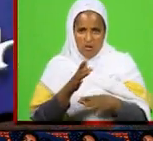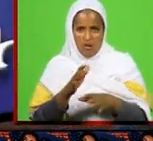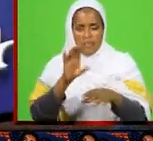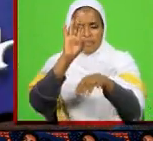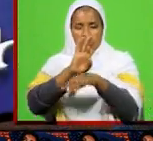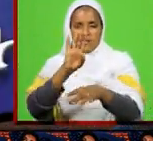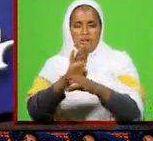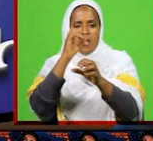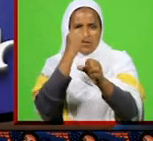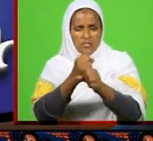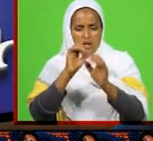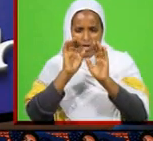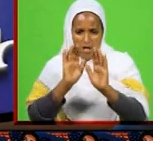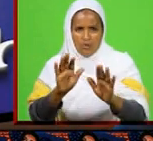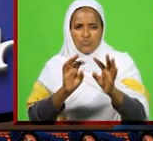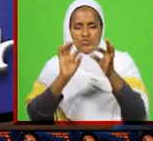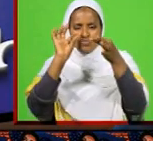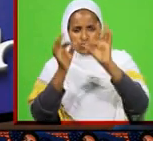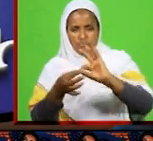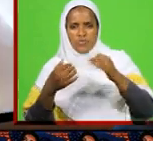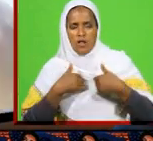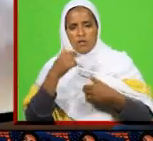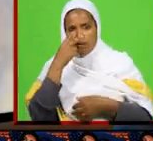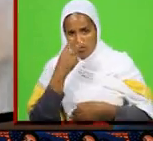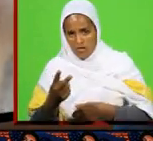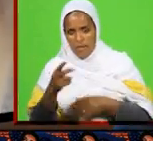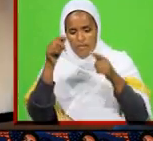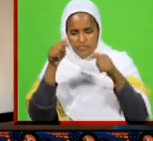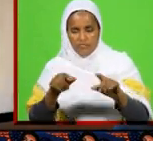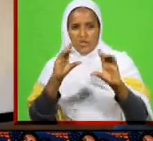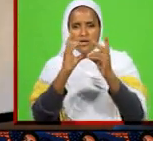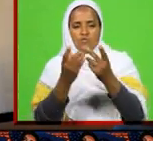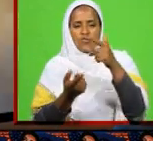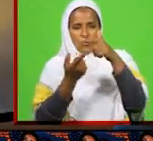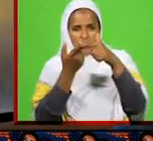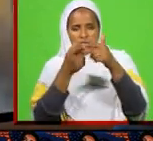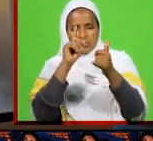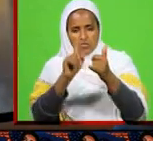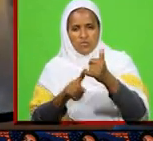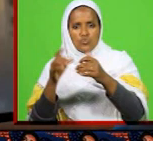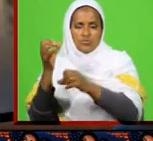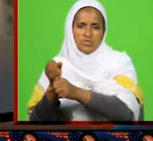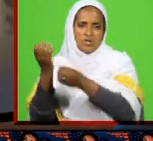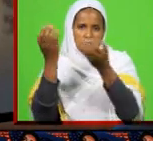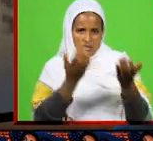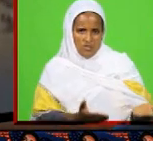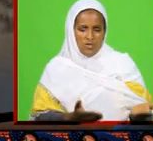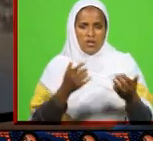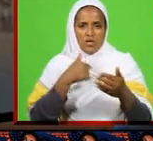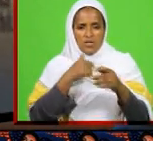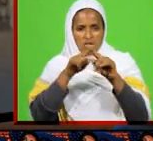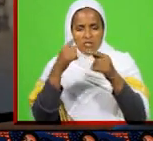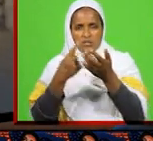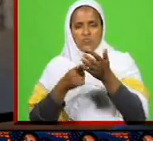እንደማይሰራ፣ የቤተ ክርስቲያን አሰራር የራሷ የሆነ ትርጓሜ እንዳላት አይተናል። ዛሬ ክፍል ሁለቱንና የመጨረሻውን ይዘንላችሁ